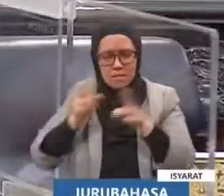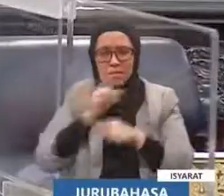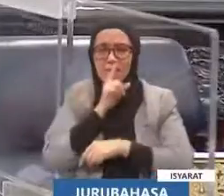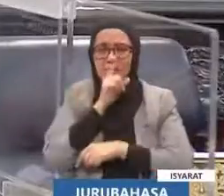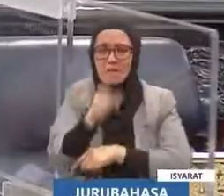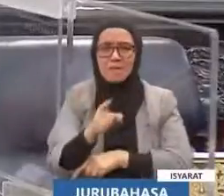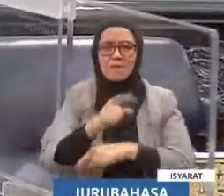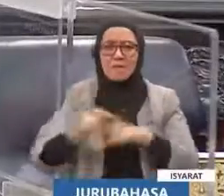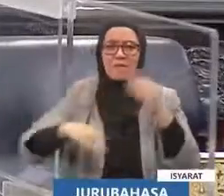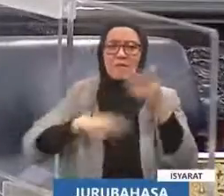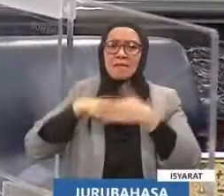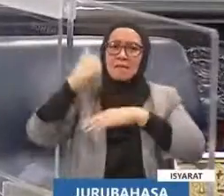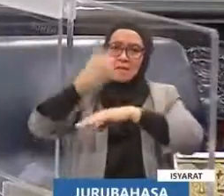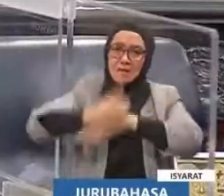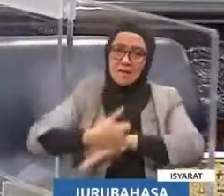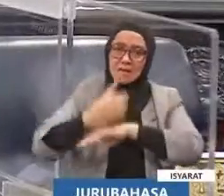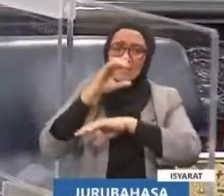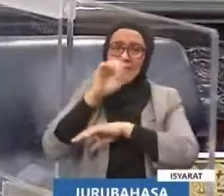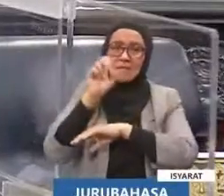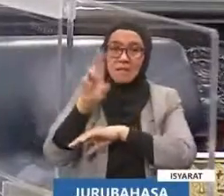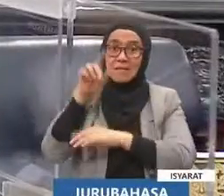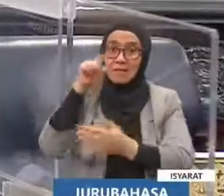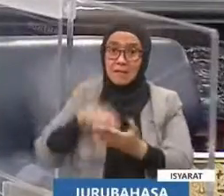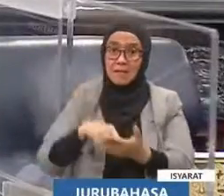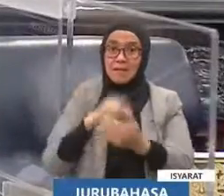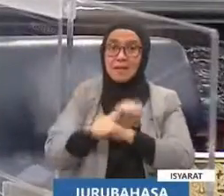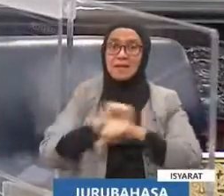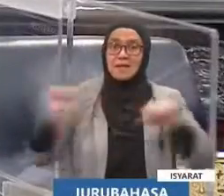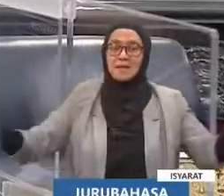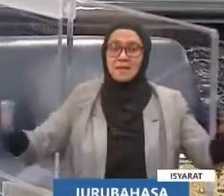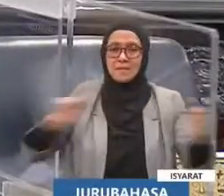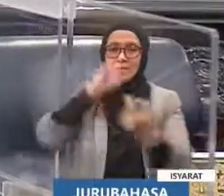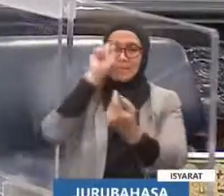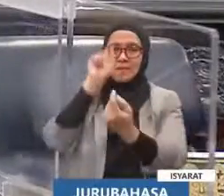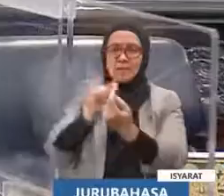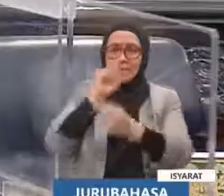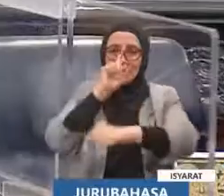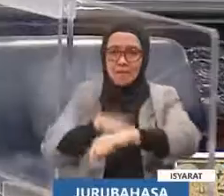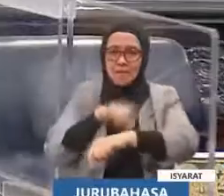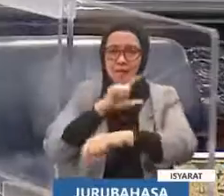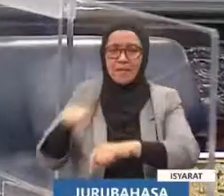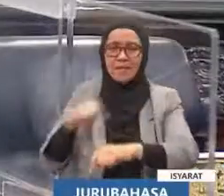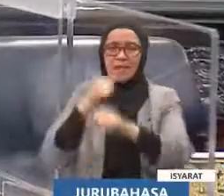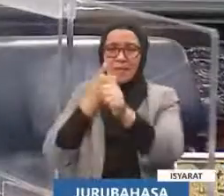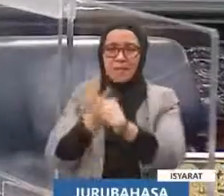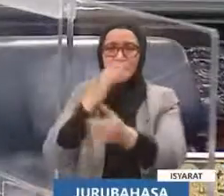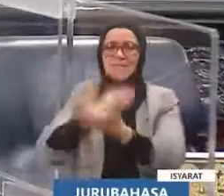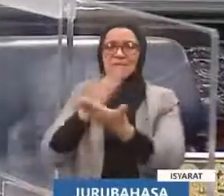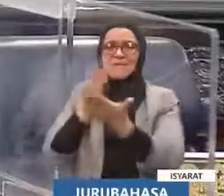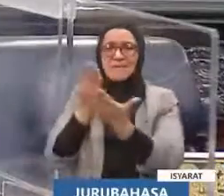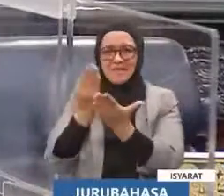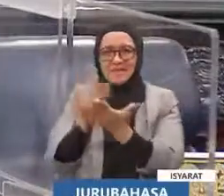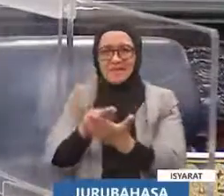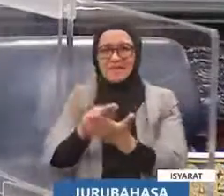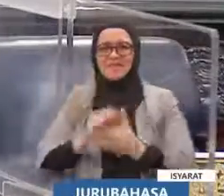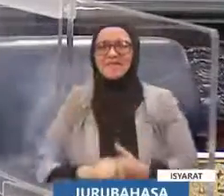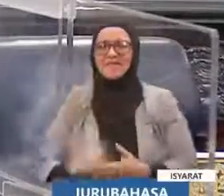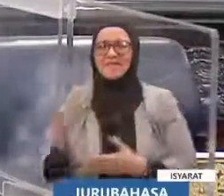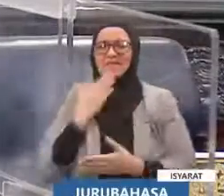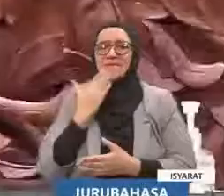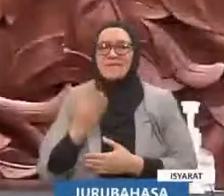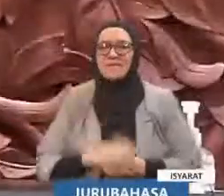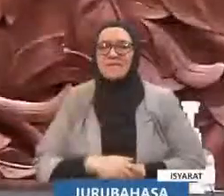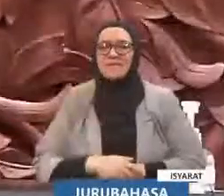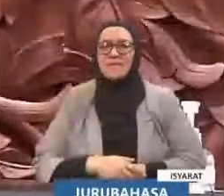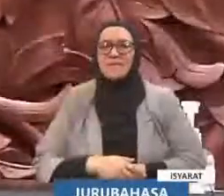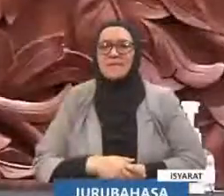pembinaan CSR ini akan disiapkan on time and juga within budget. Sekian dan terima kasih. Terima kasih. Yang Berhormat